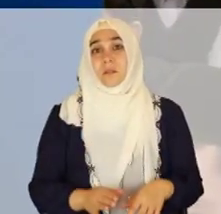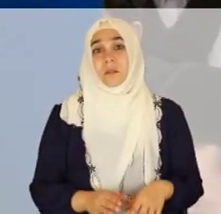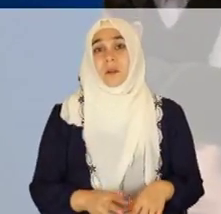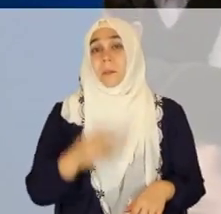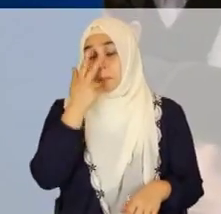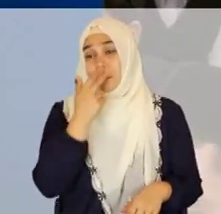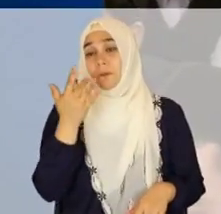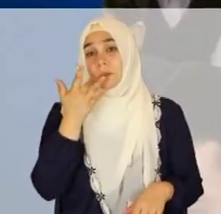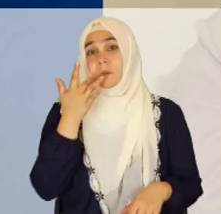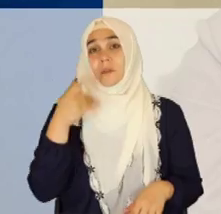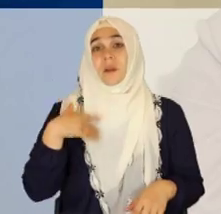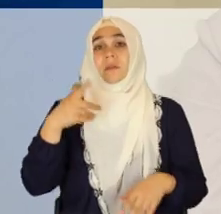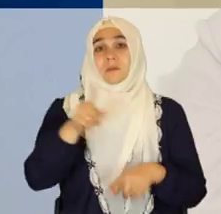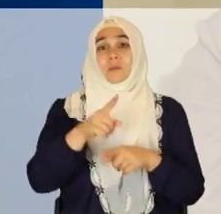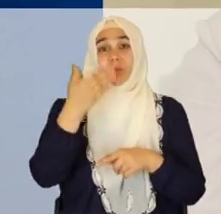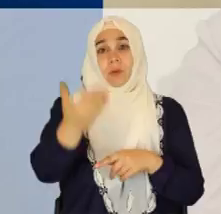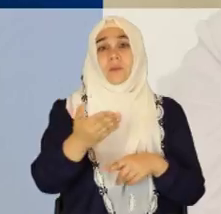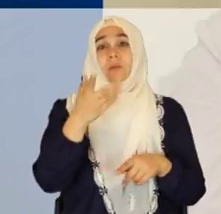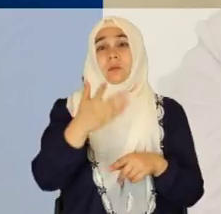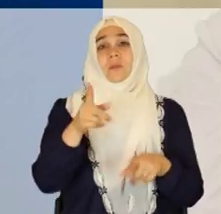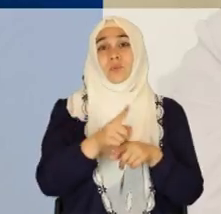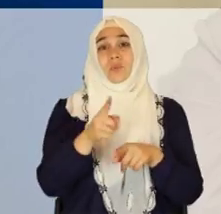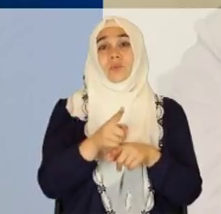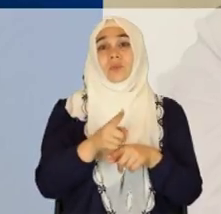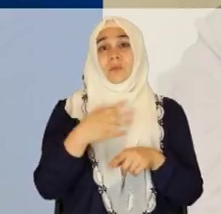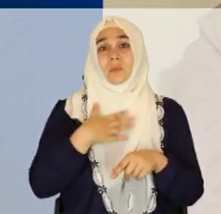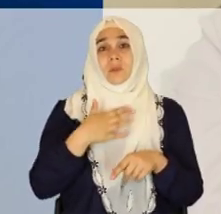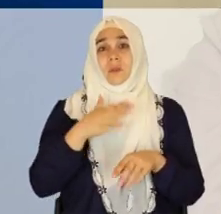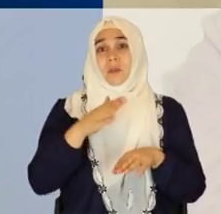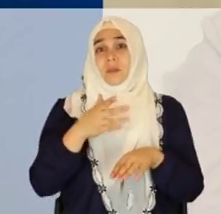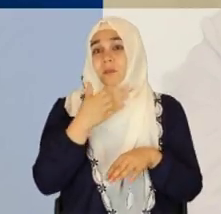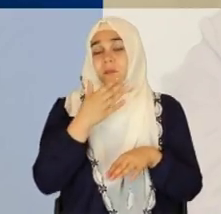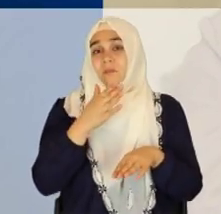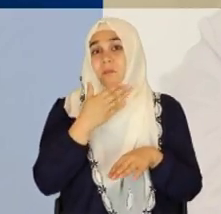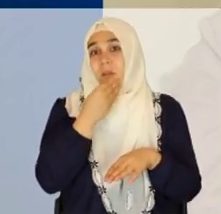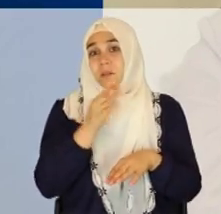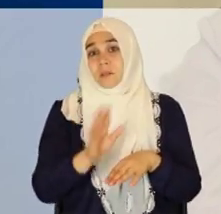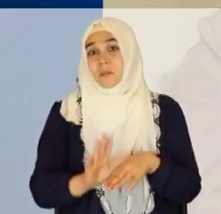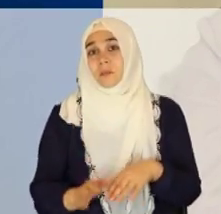Kasb qilib olgan hammani yo'lini to'sadi. Avvalo shu biz uchun obro' emas axir.